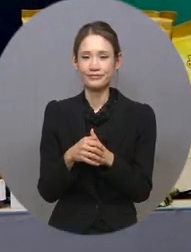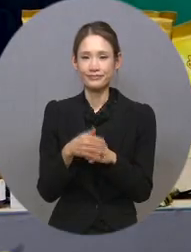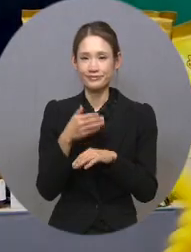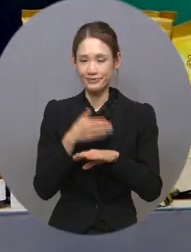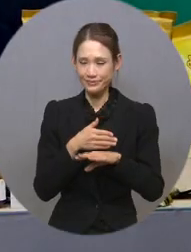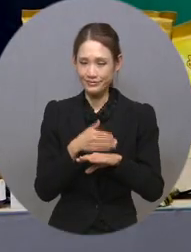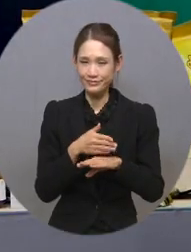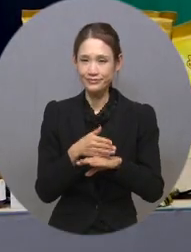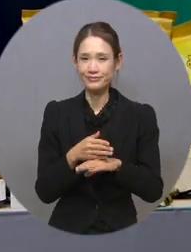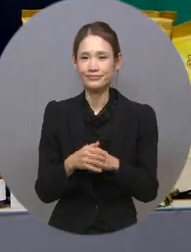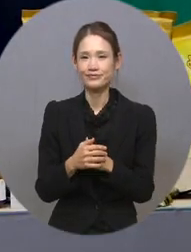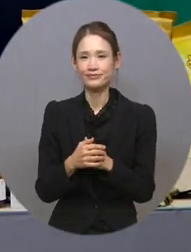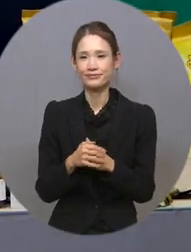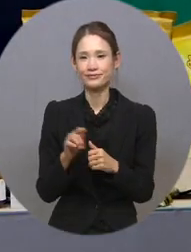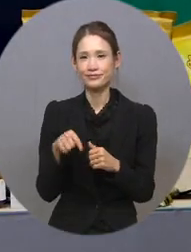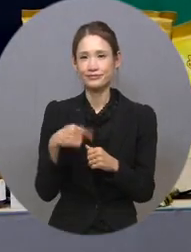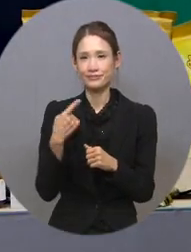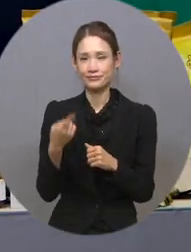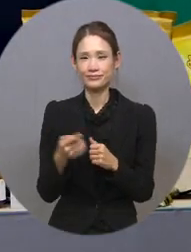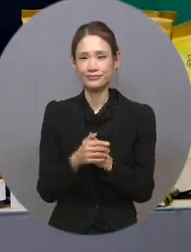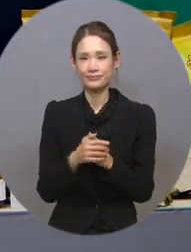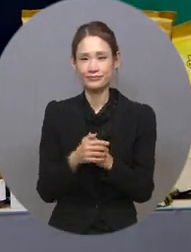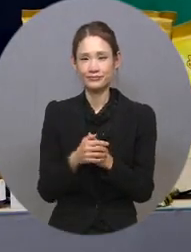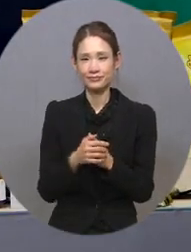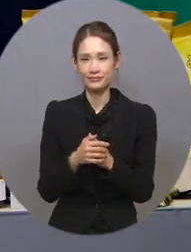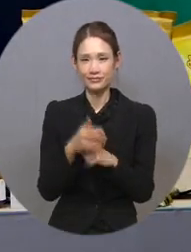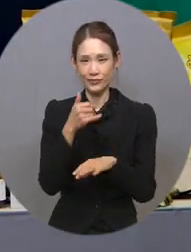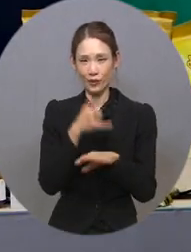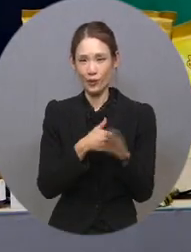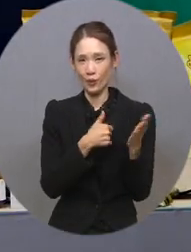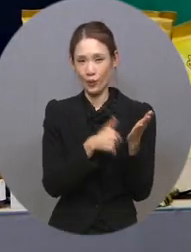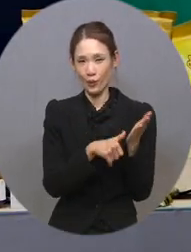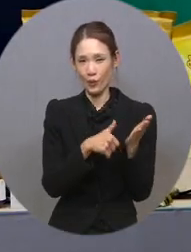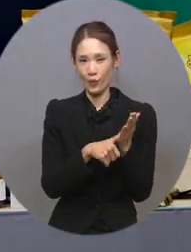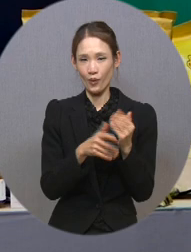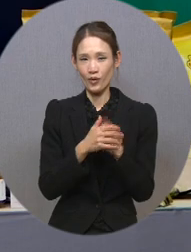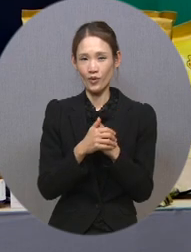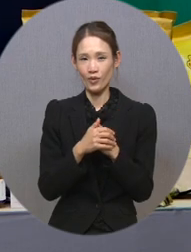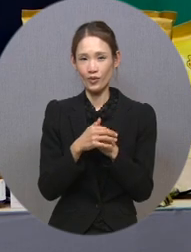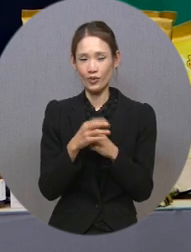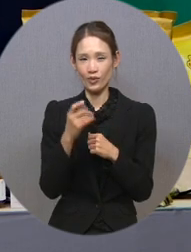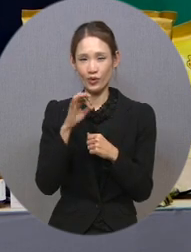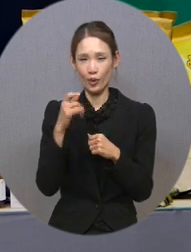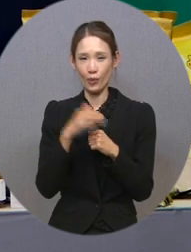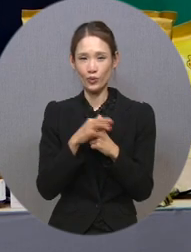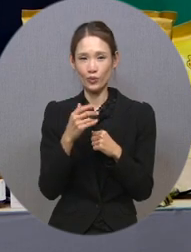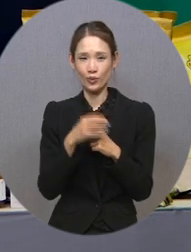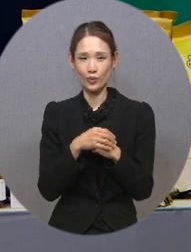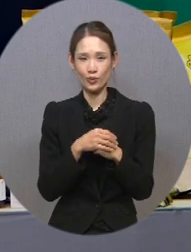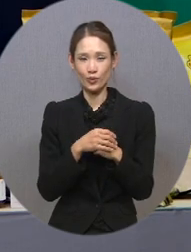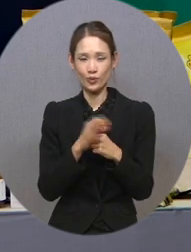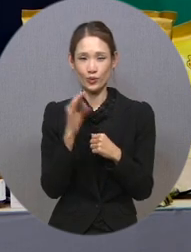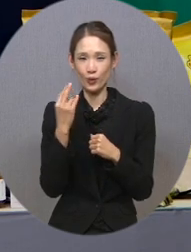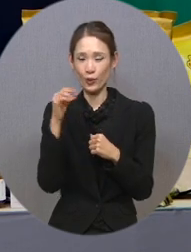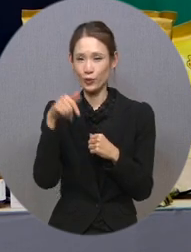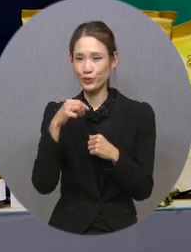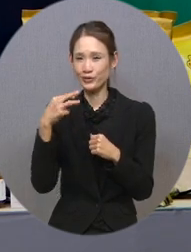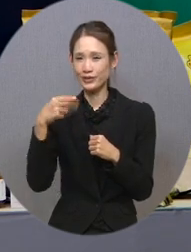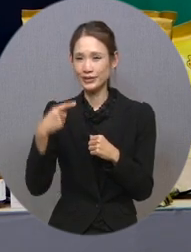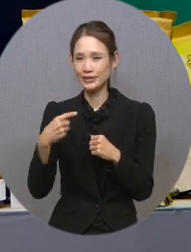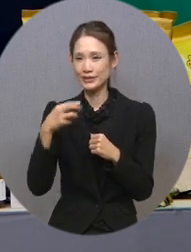감사합니다. 감사합니다. 자, 다음 저희가 소개해드릴 우리 농산물은요, 코즈 영농조합법인의 요구르트